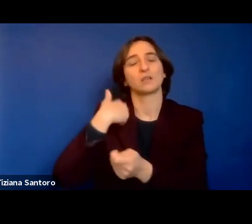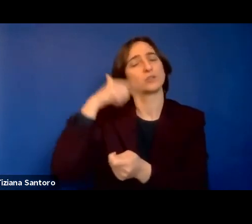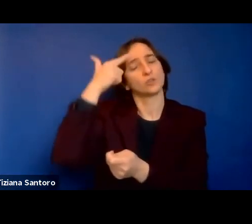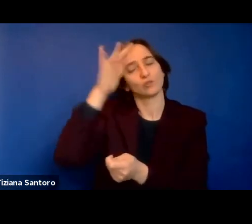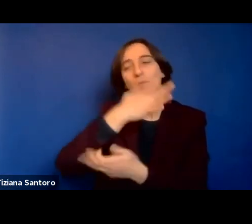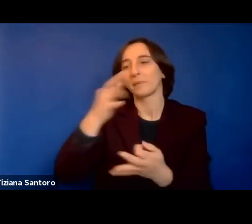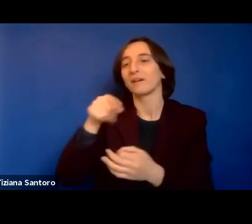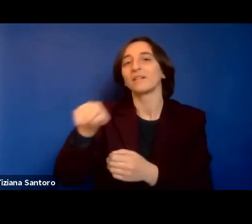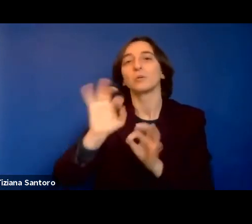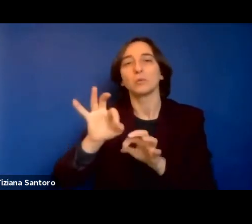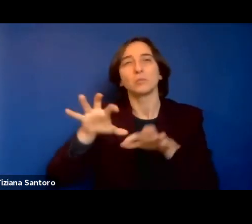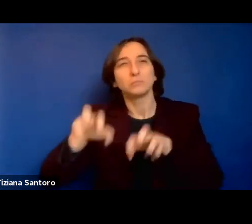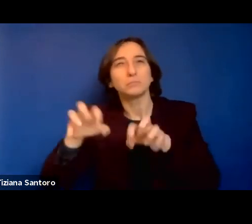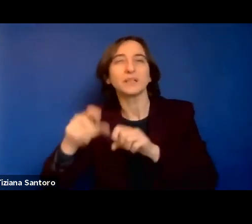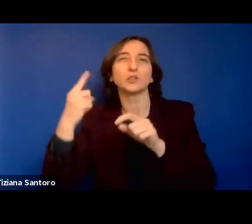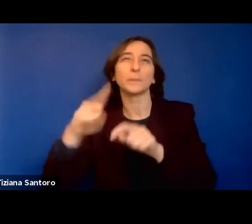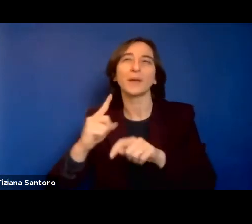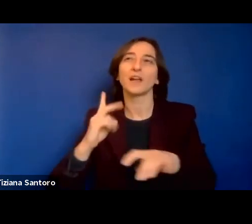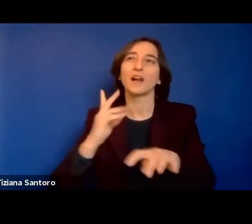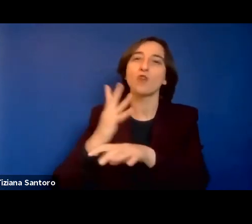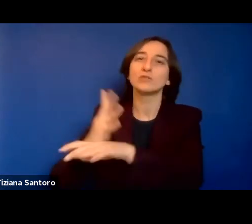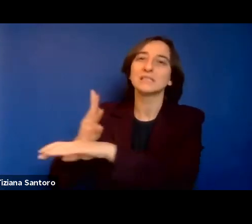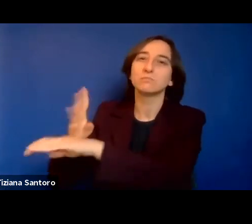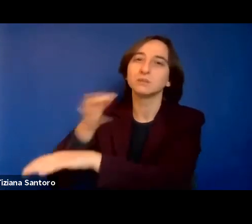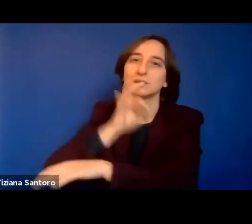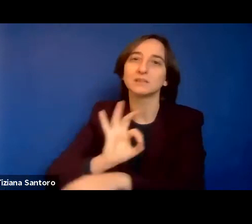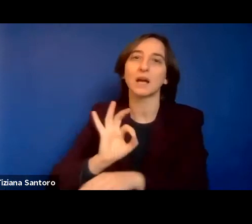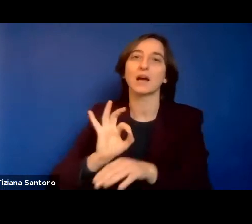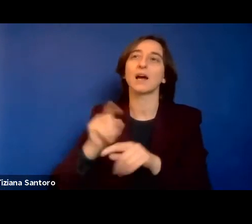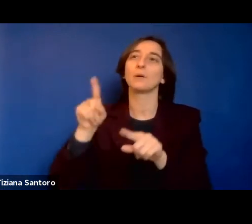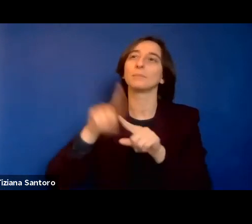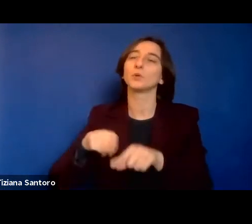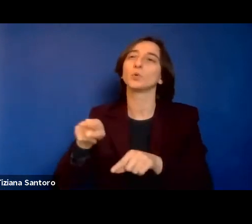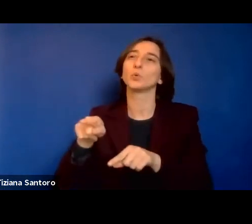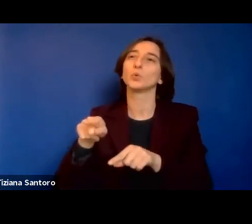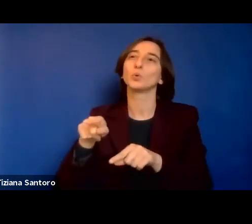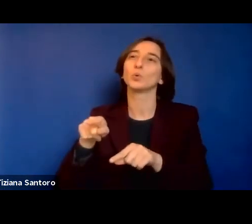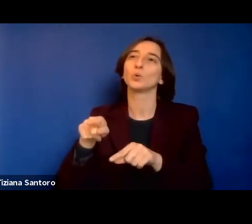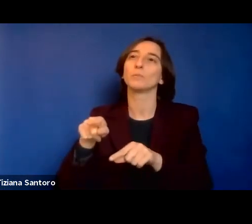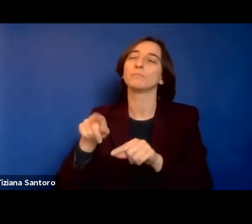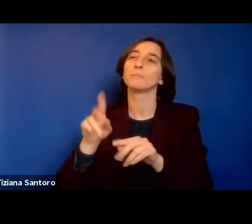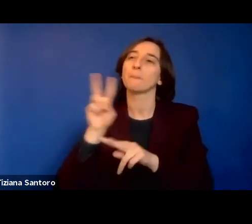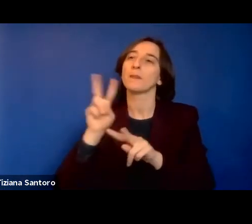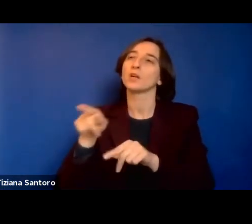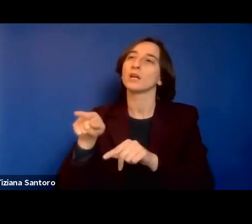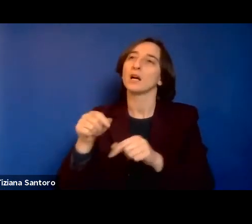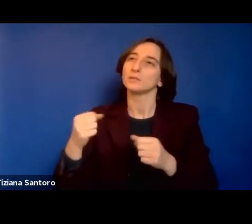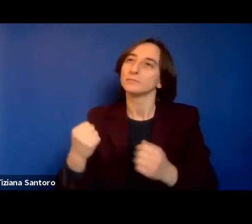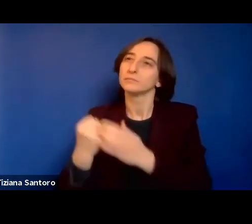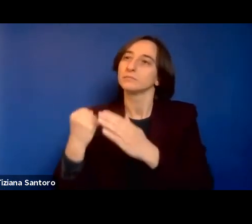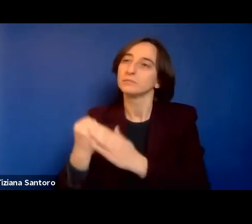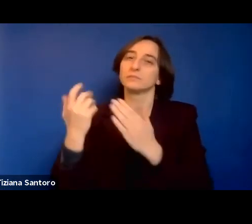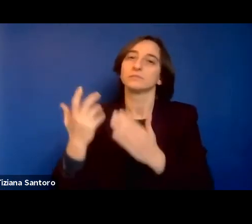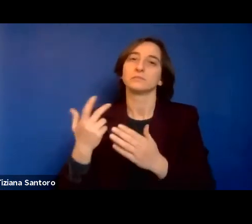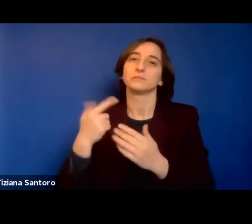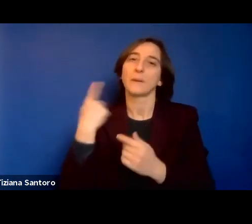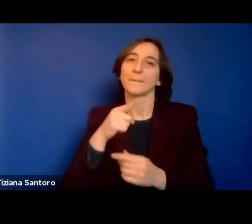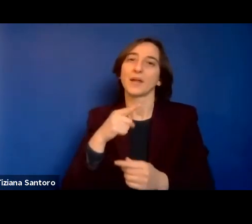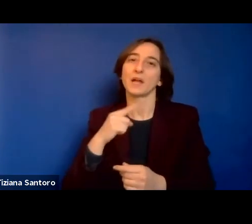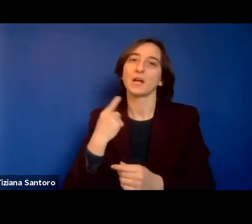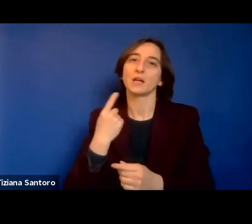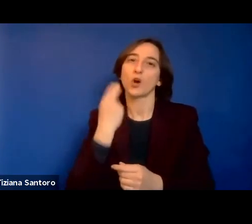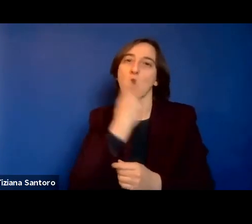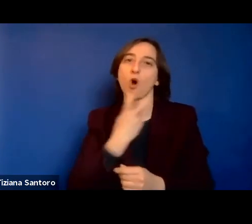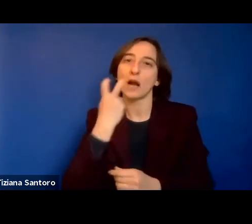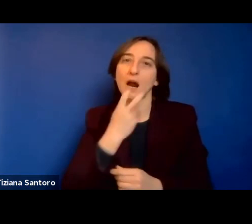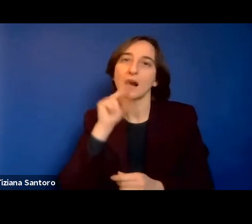dell'accessibilità e anche sui temi appunto dell'educazione alla oralità, alla parola, all'importanza della parola anche